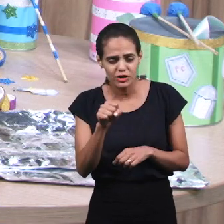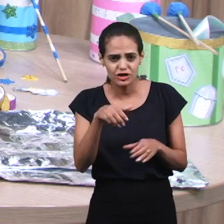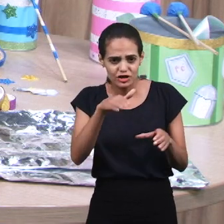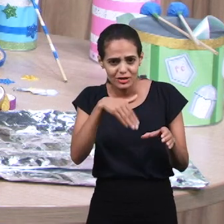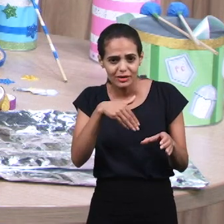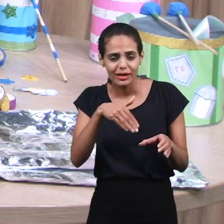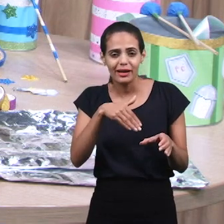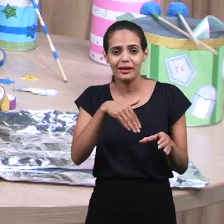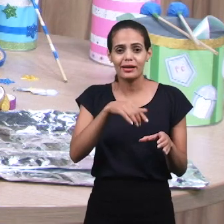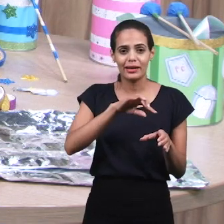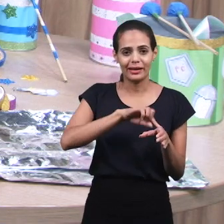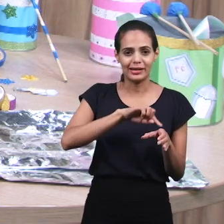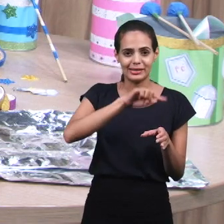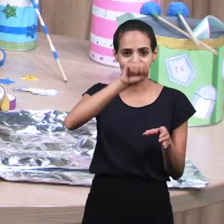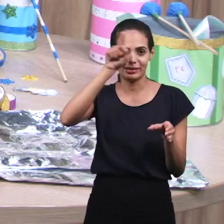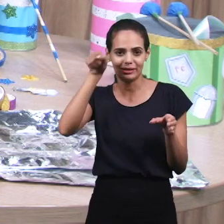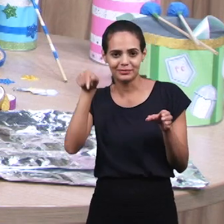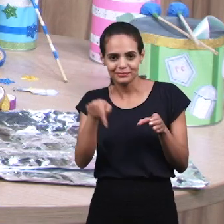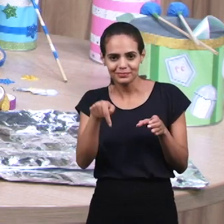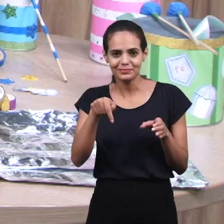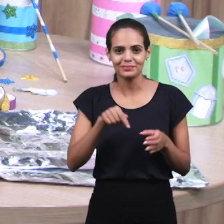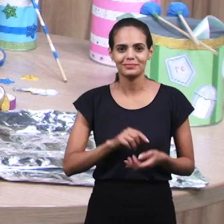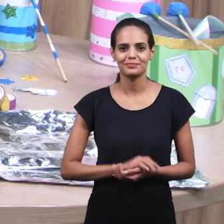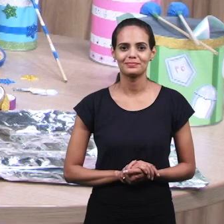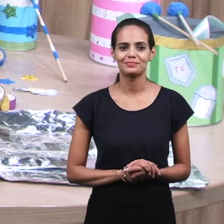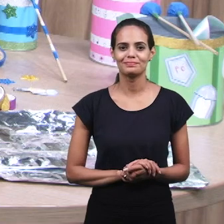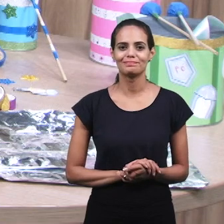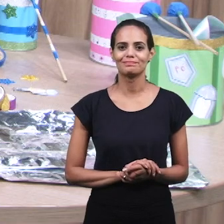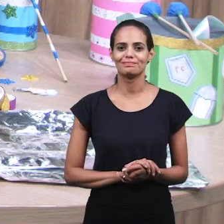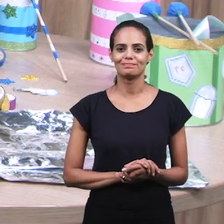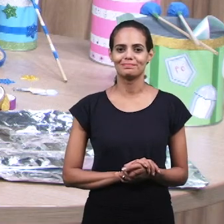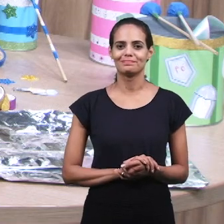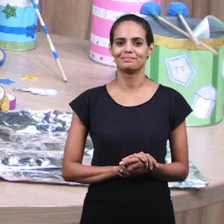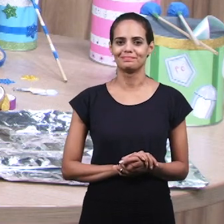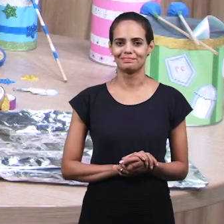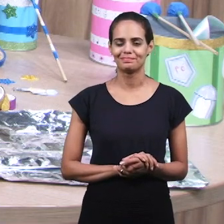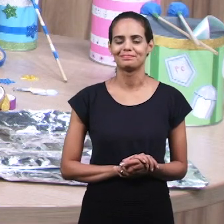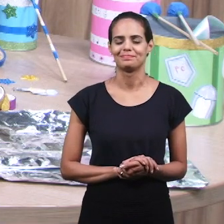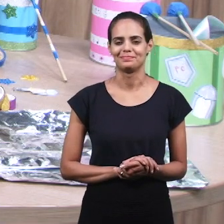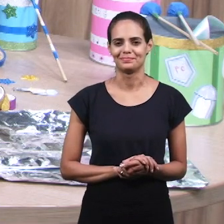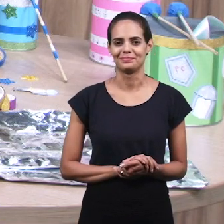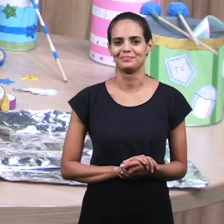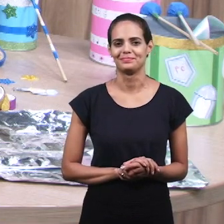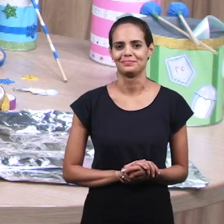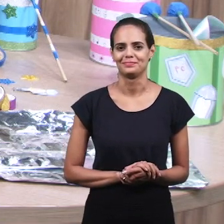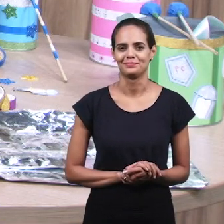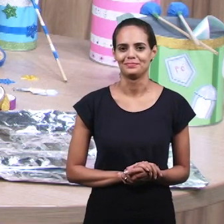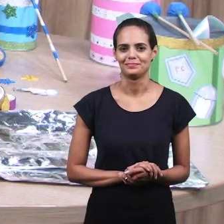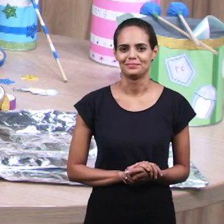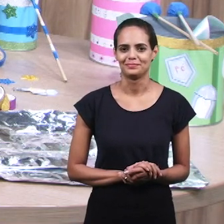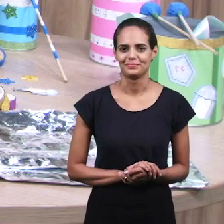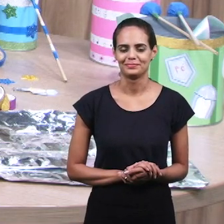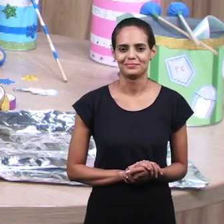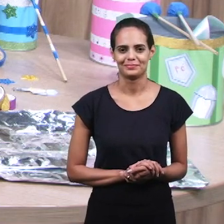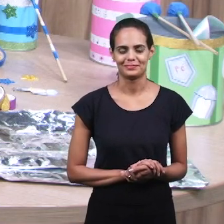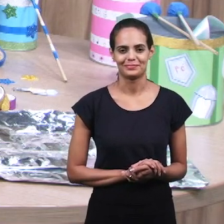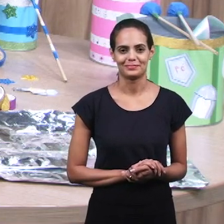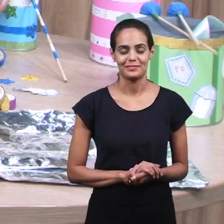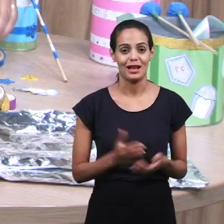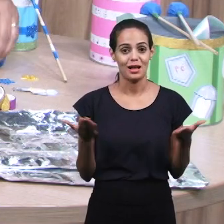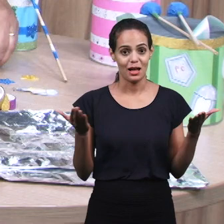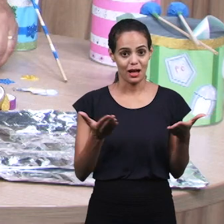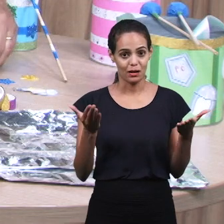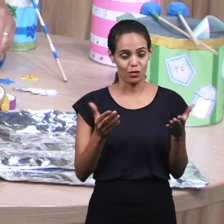car c'est déjà très, très ferme et il n'y a pas de problème d'utiliser la fitte